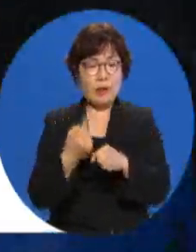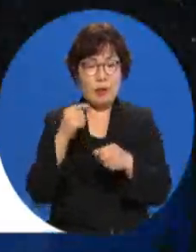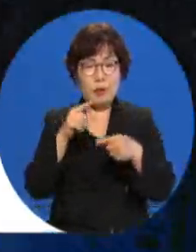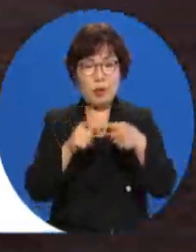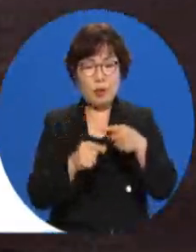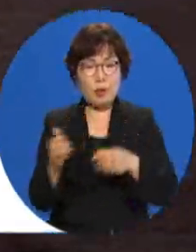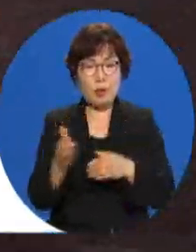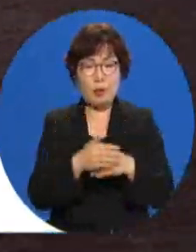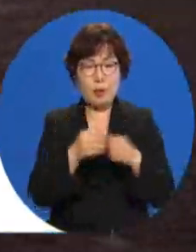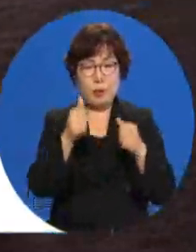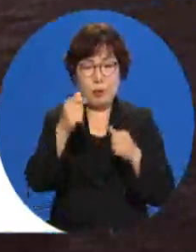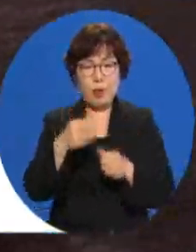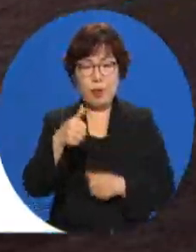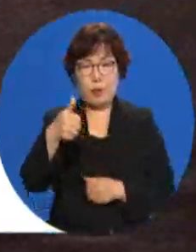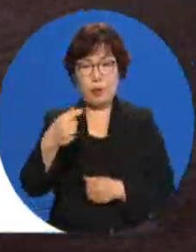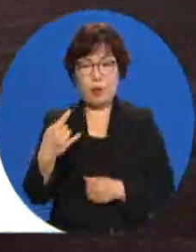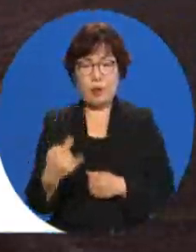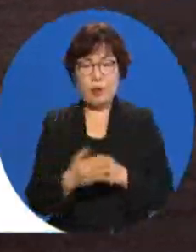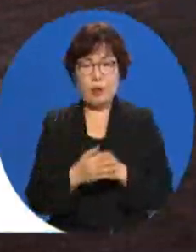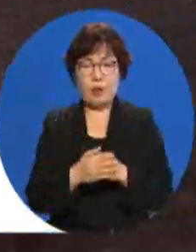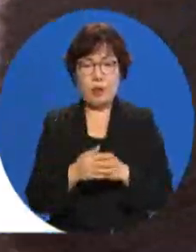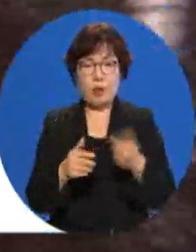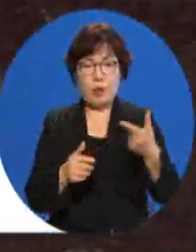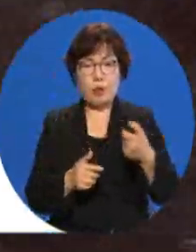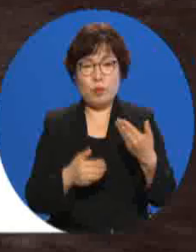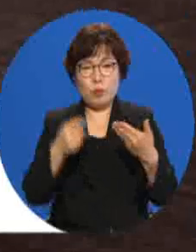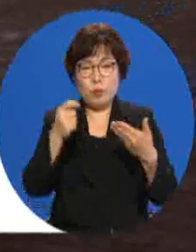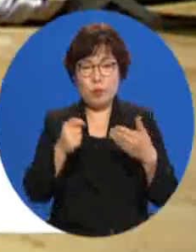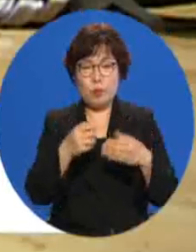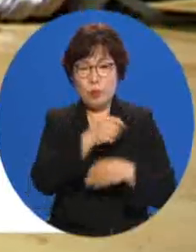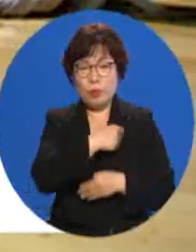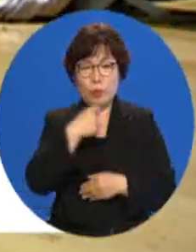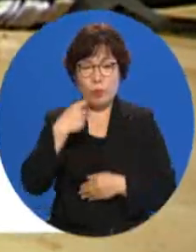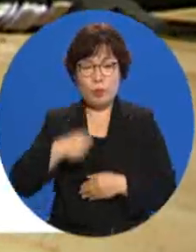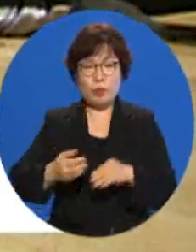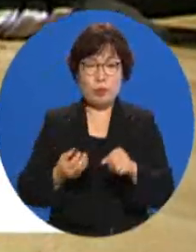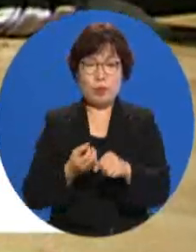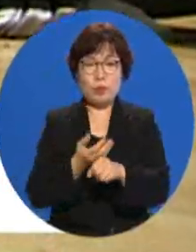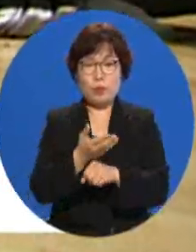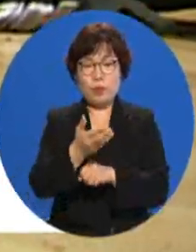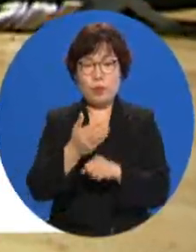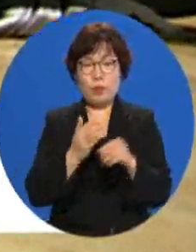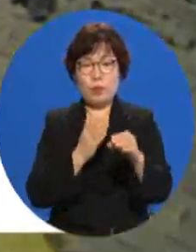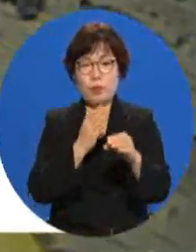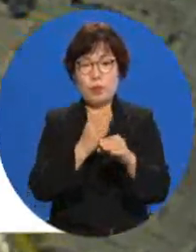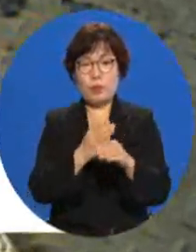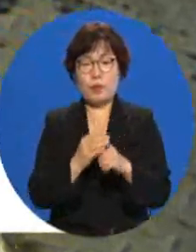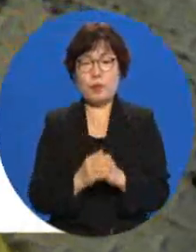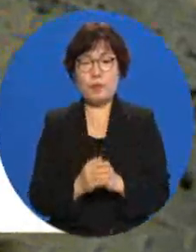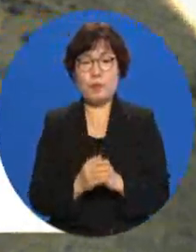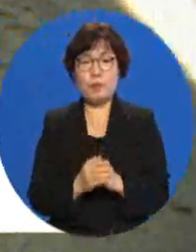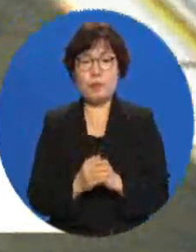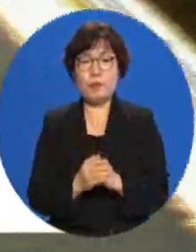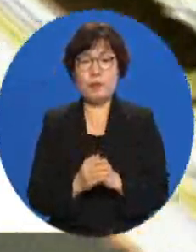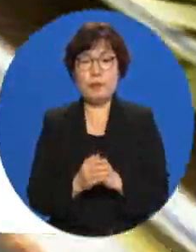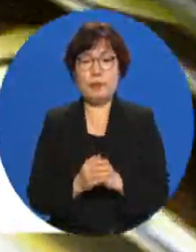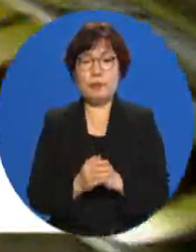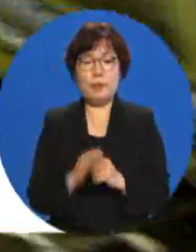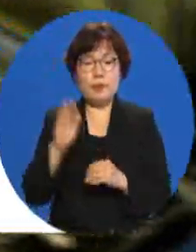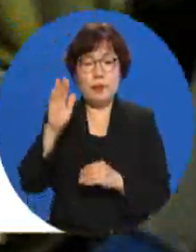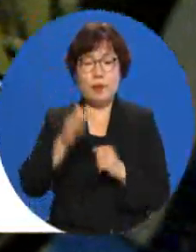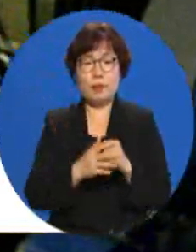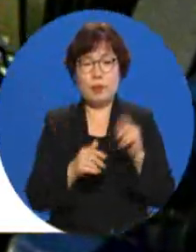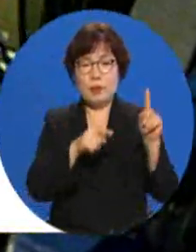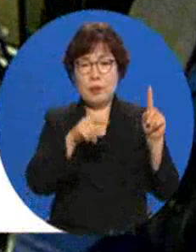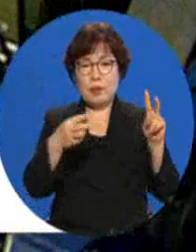1월부터 6차례에 걸쳐 마른 김 69톤을 광양항을 통해 중국 강소성의 식품업체로 수출했으며 앞으로